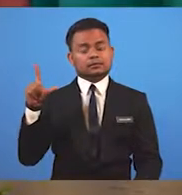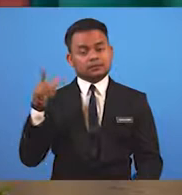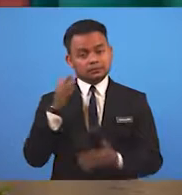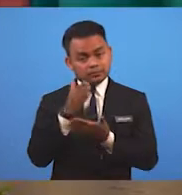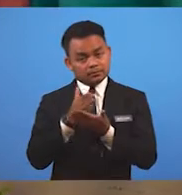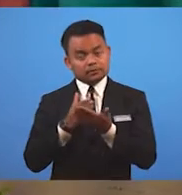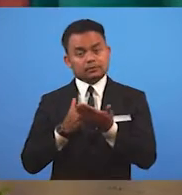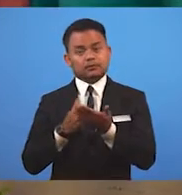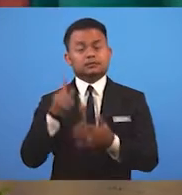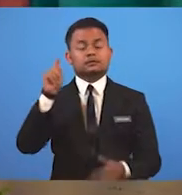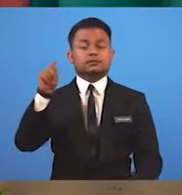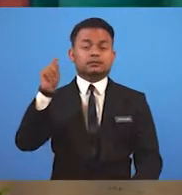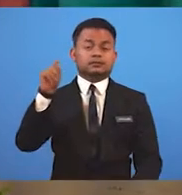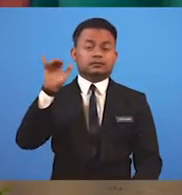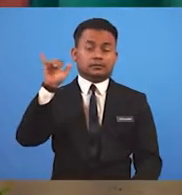contohnya 3